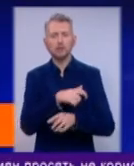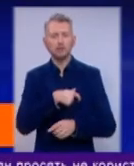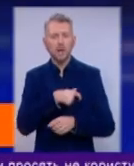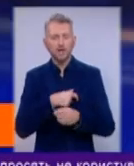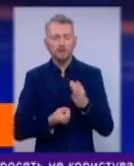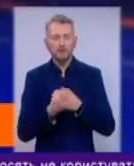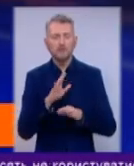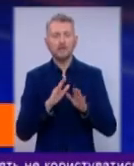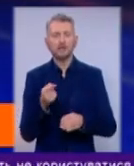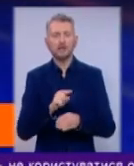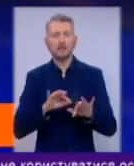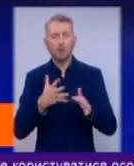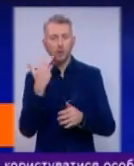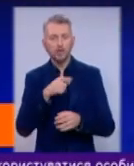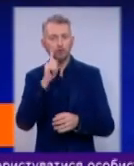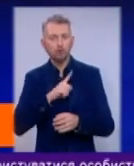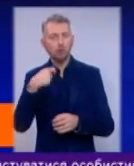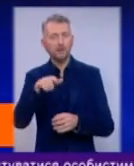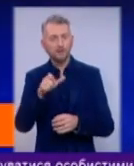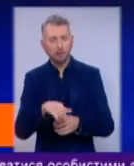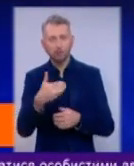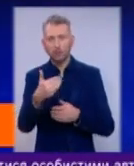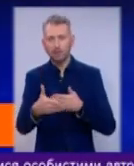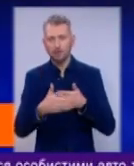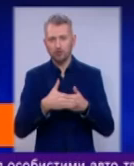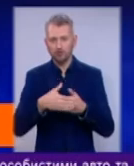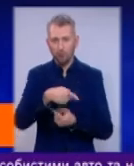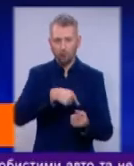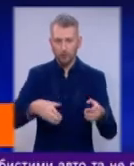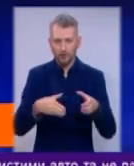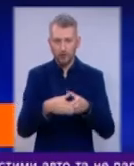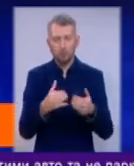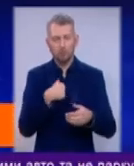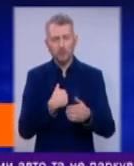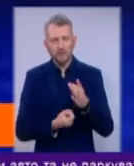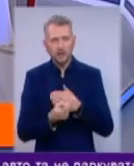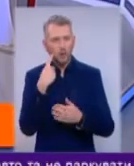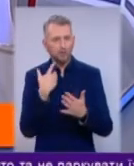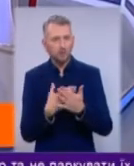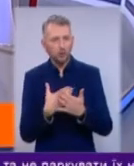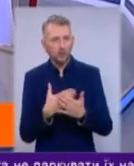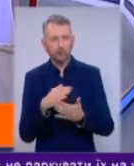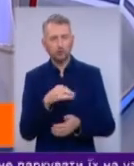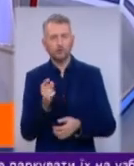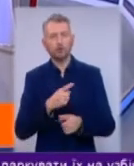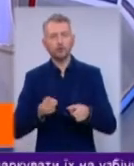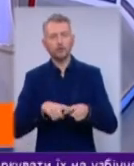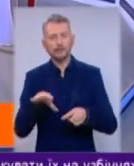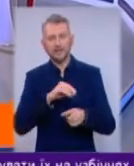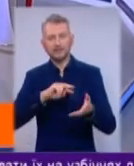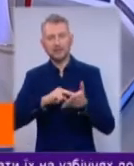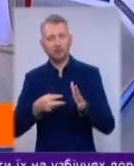в тих випадках, коли це зручно президенту та його найближчому оточенню. Саме тому в мене виникають певні підозри стосовно того, що це все